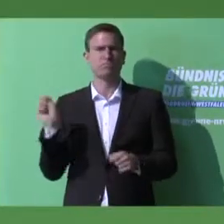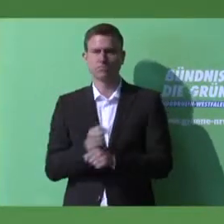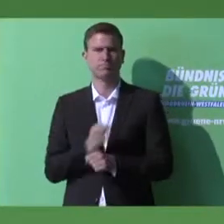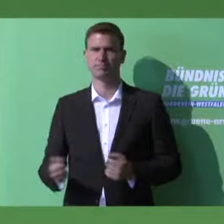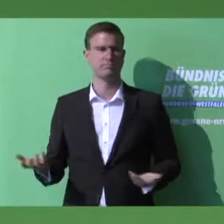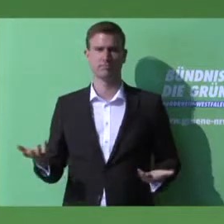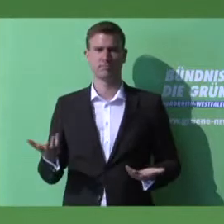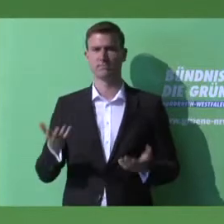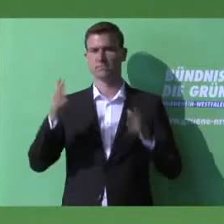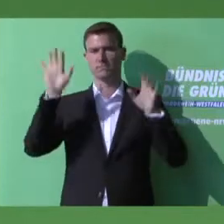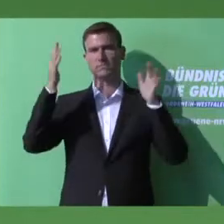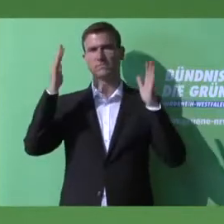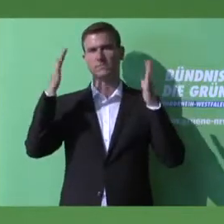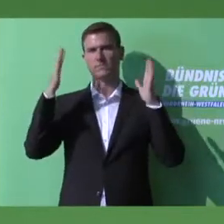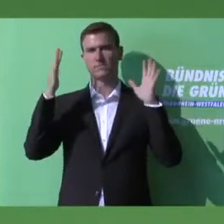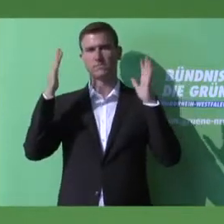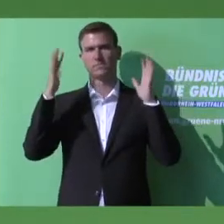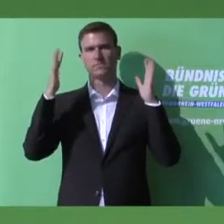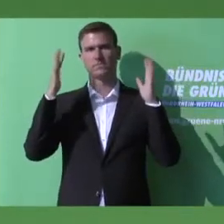stattfindet.